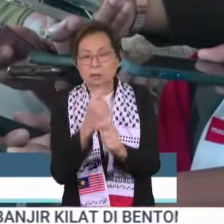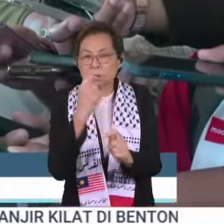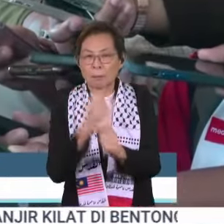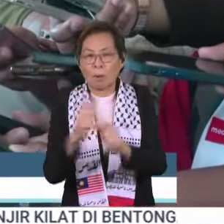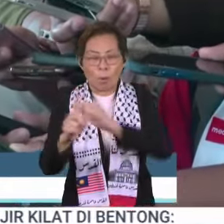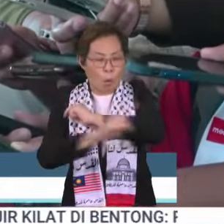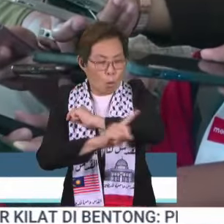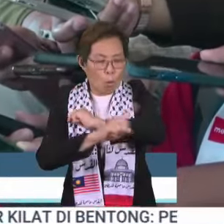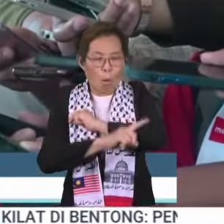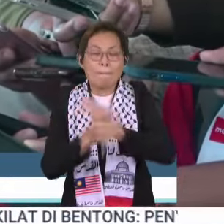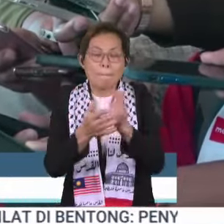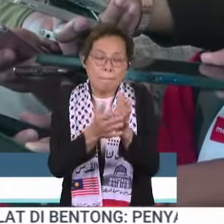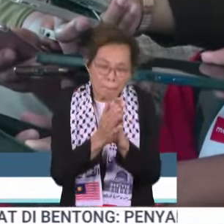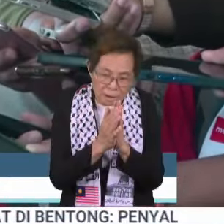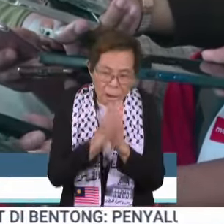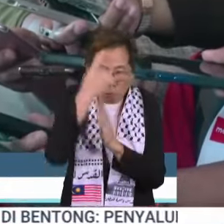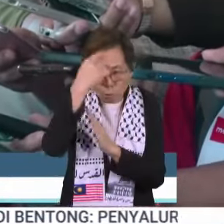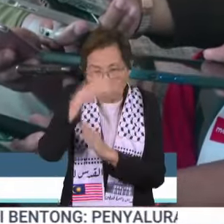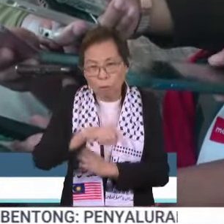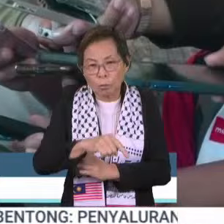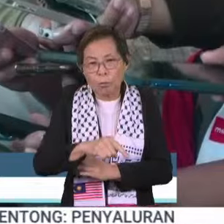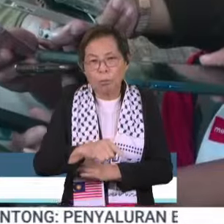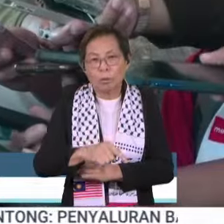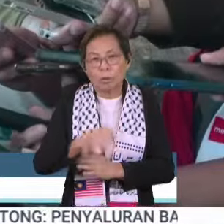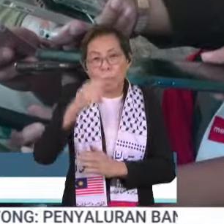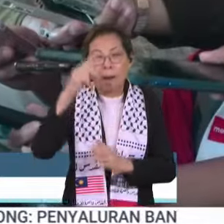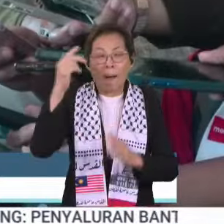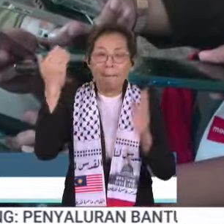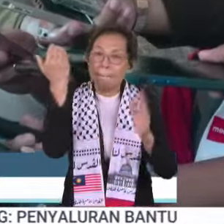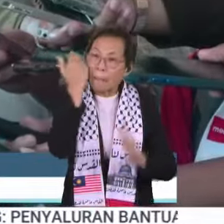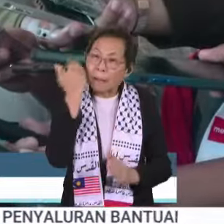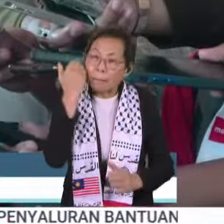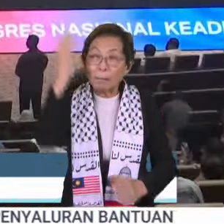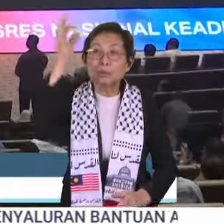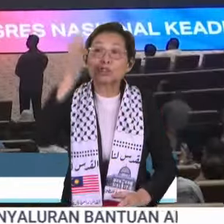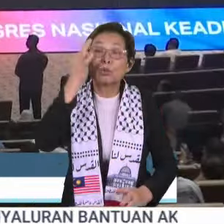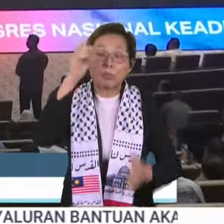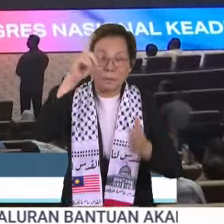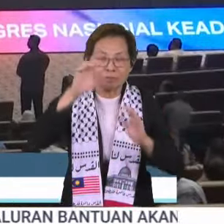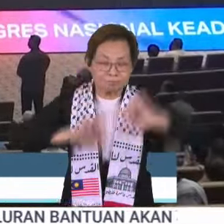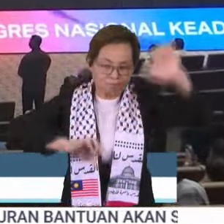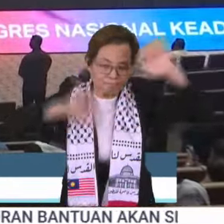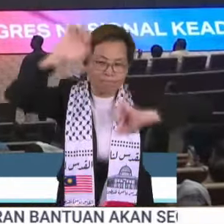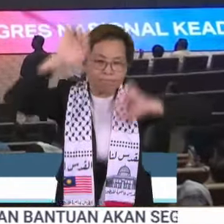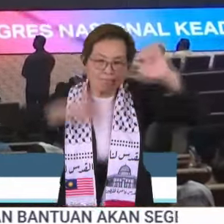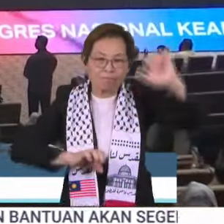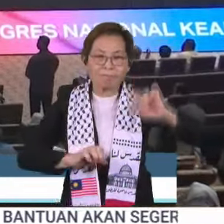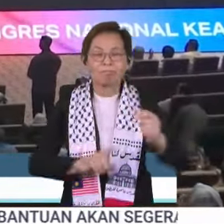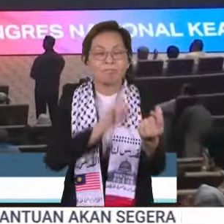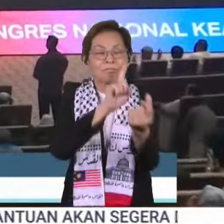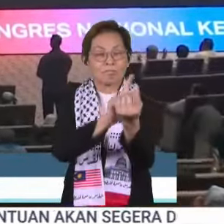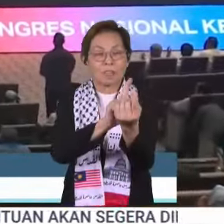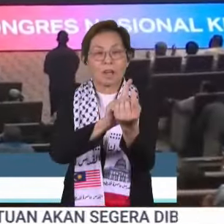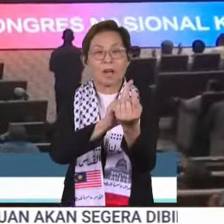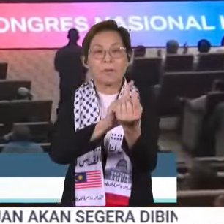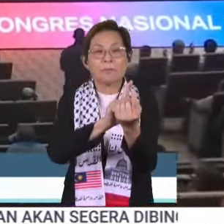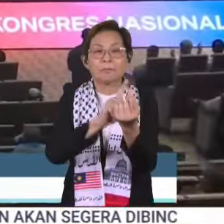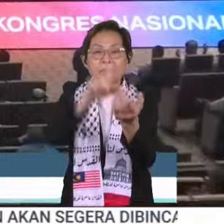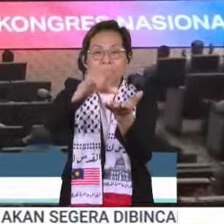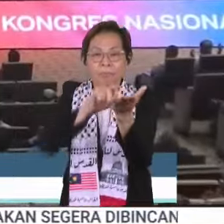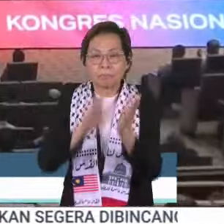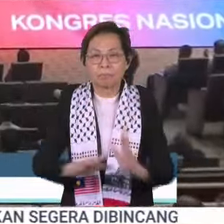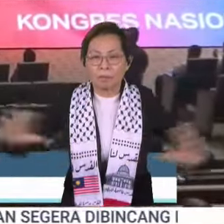hukuman itu yang mereka minta untuk mahkamah persekutuan sem Rahmat beliau ditemui media Pada